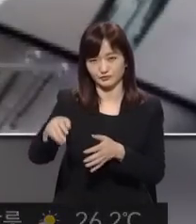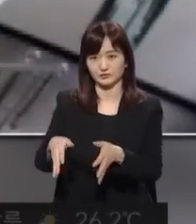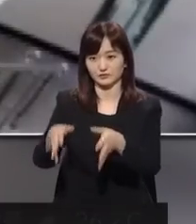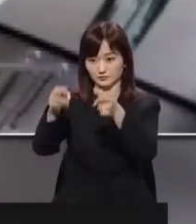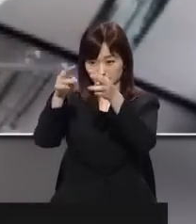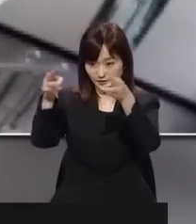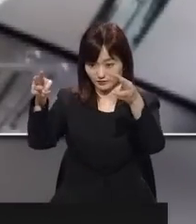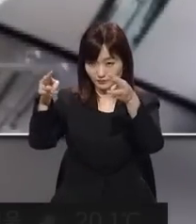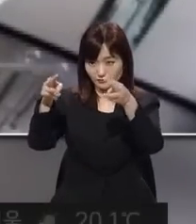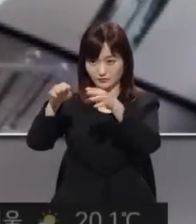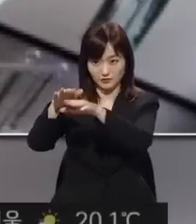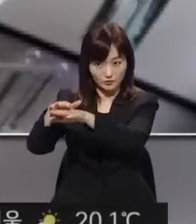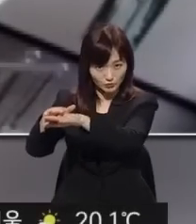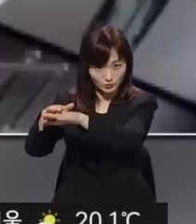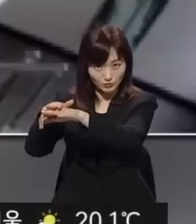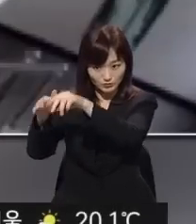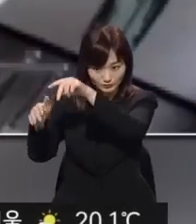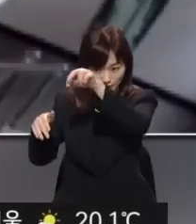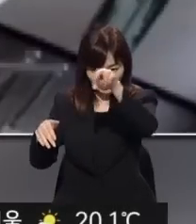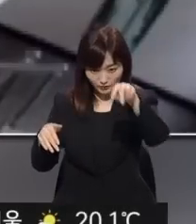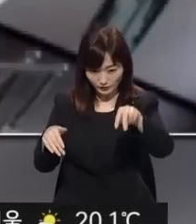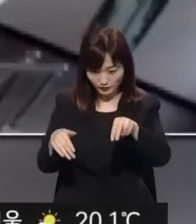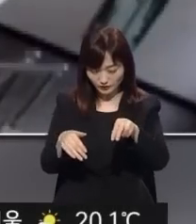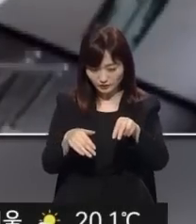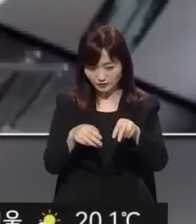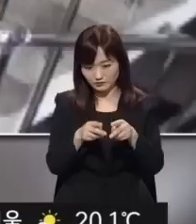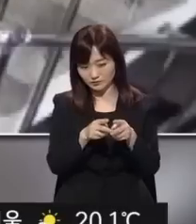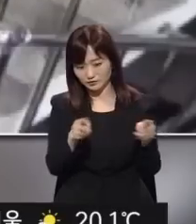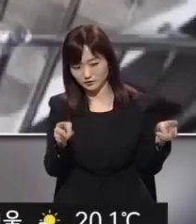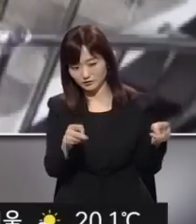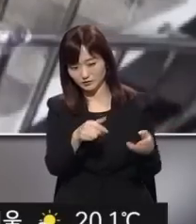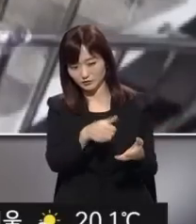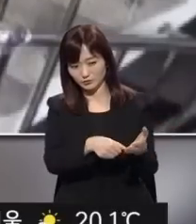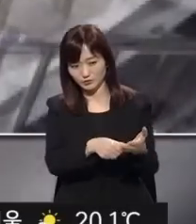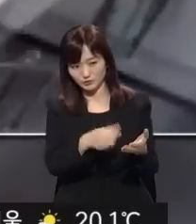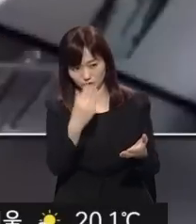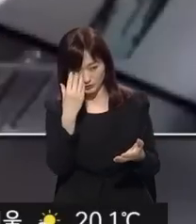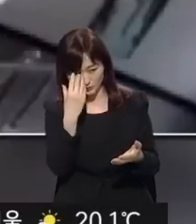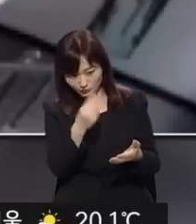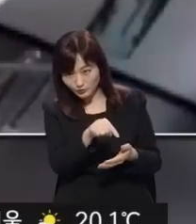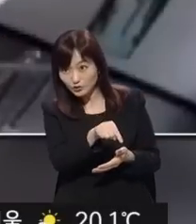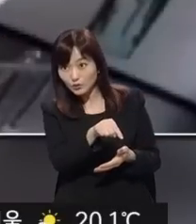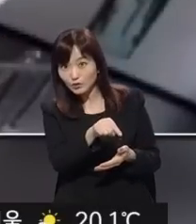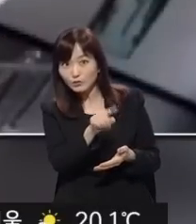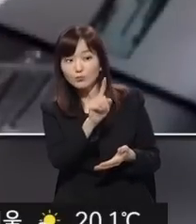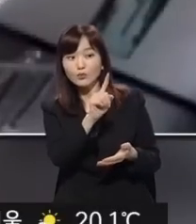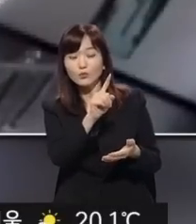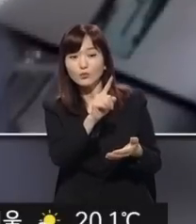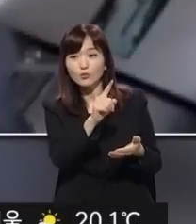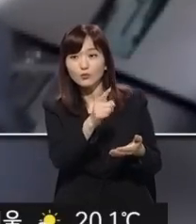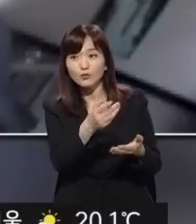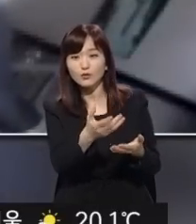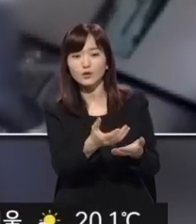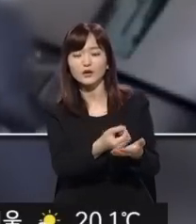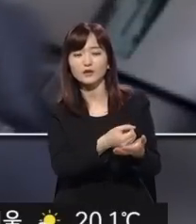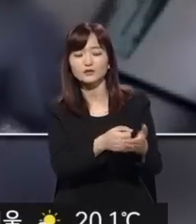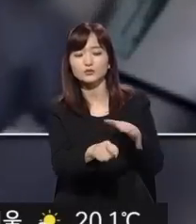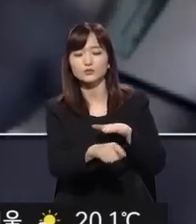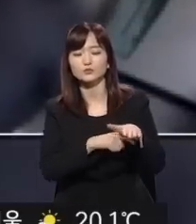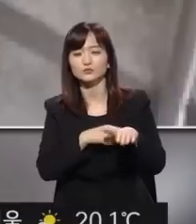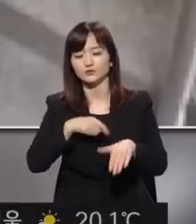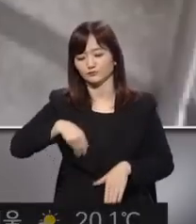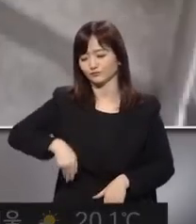놓고 내려오는데 2층에 놓인 택배 발견 허리까지 숙여서 유심히 보더니 아니 이것은 하면서 옷에 쓱